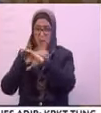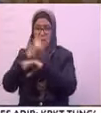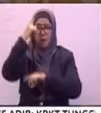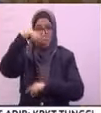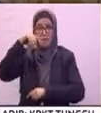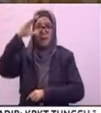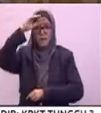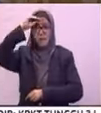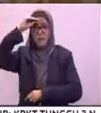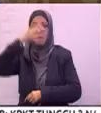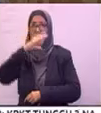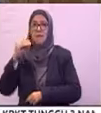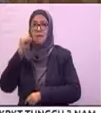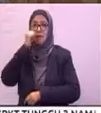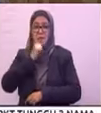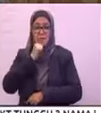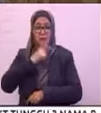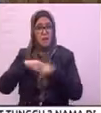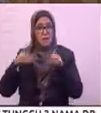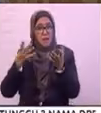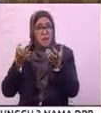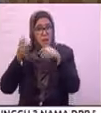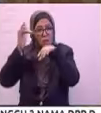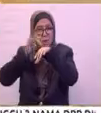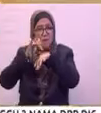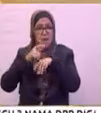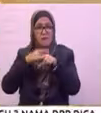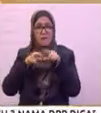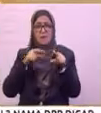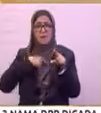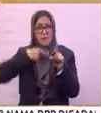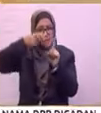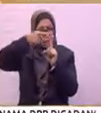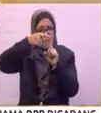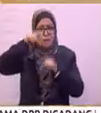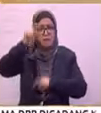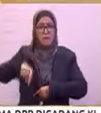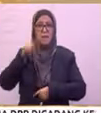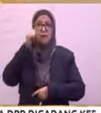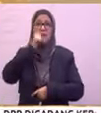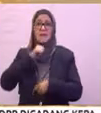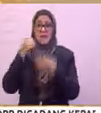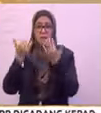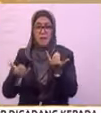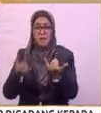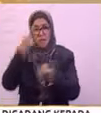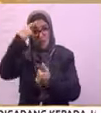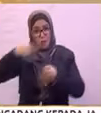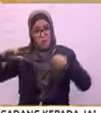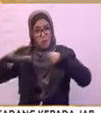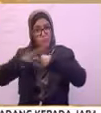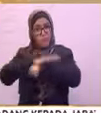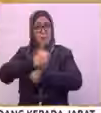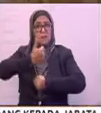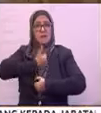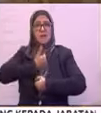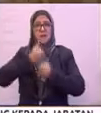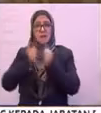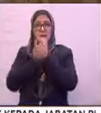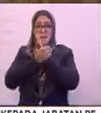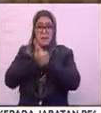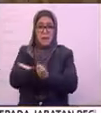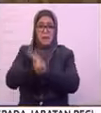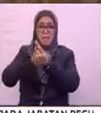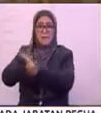Namun kita nak menyentuh secara spesifik tentang keperluan wanita masa kini untuk melengkapkan diri mereka dengan kemahiran-kemahiran dan juga